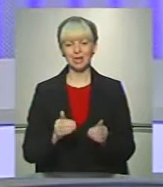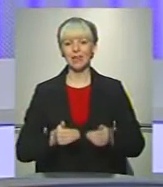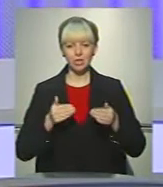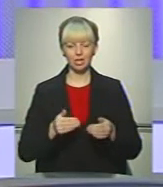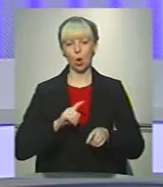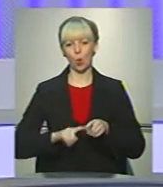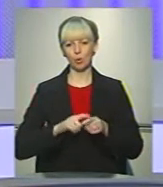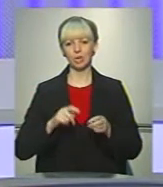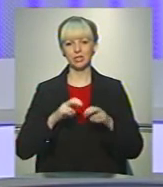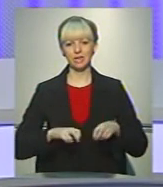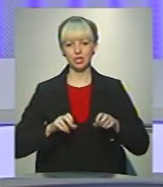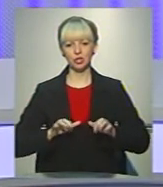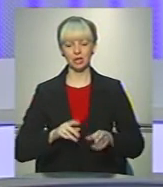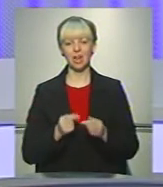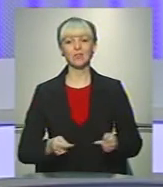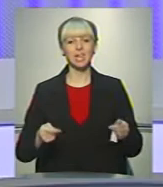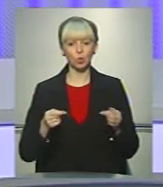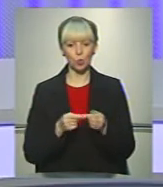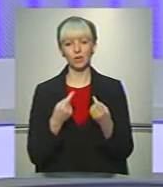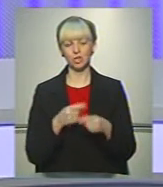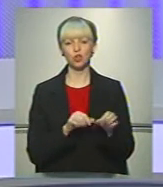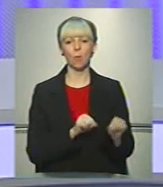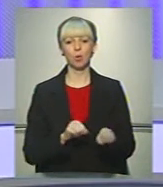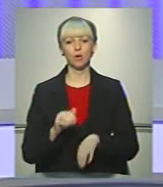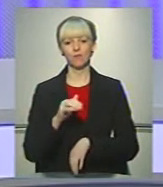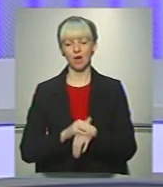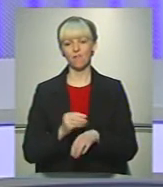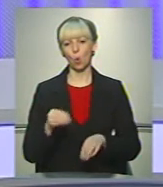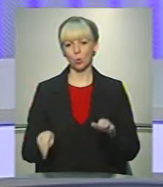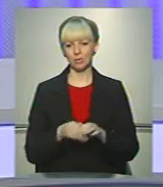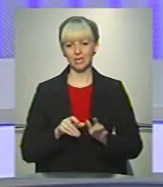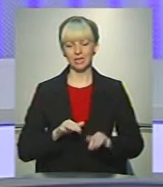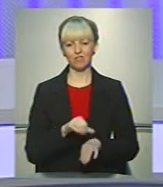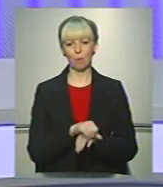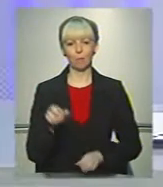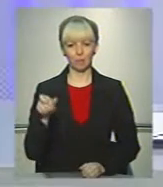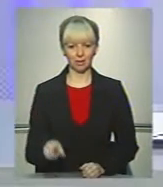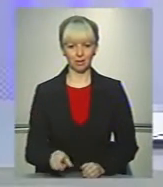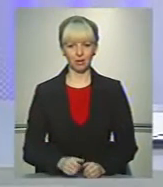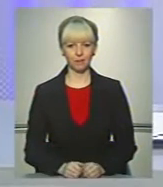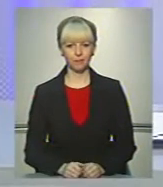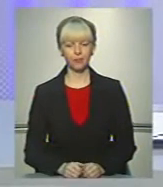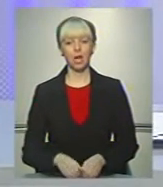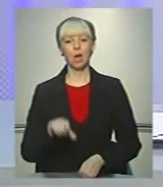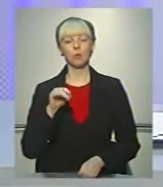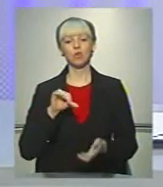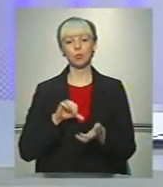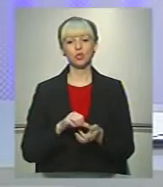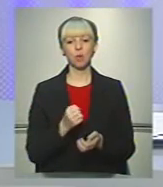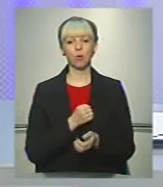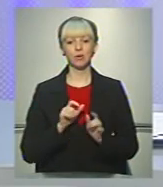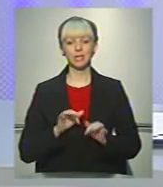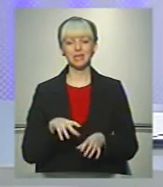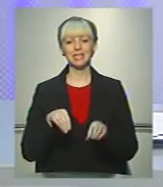невідкладні оперативно-слідчі дії для встановлення інших можливих фактів корупційних дій митника. Посвідчення учасника бойових